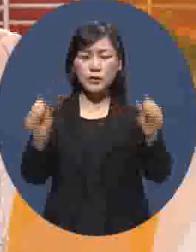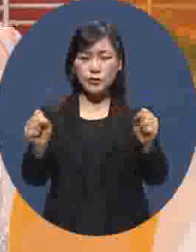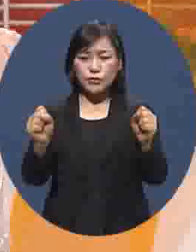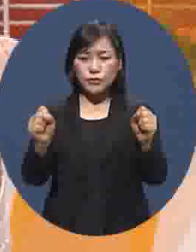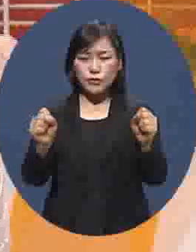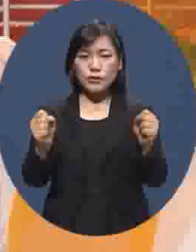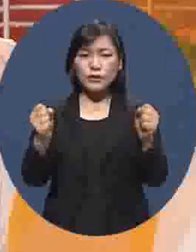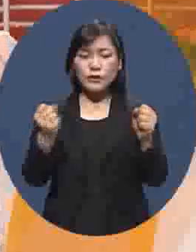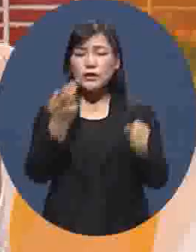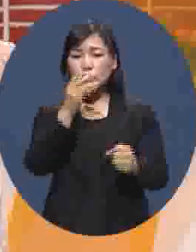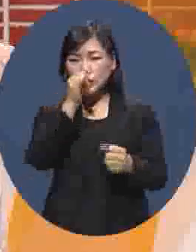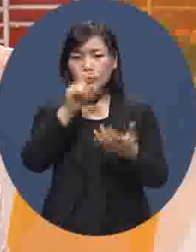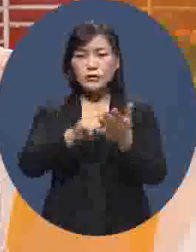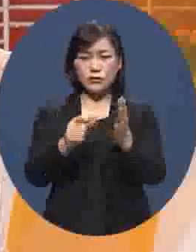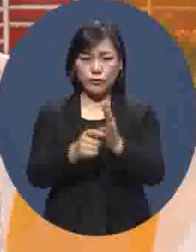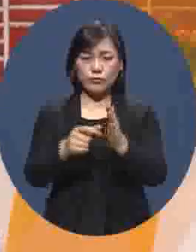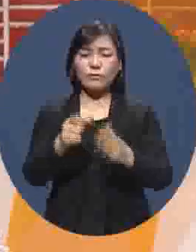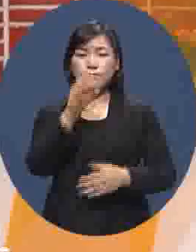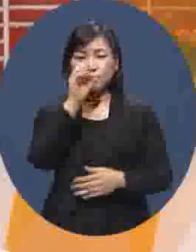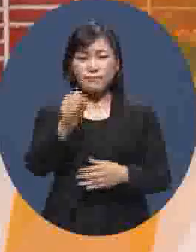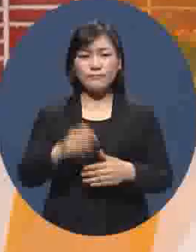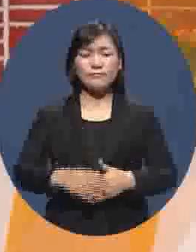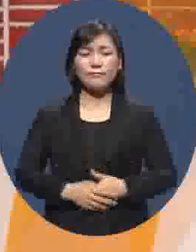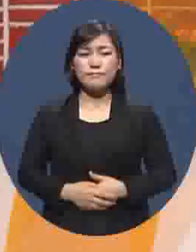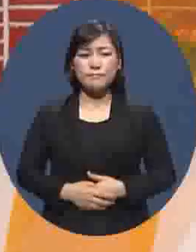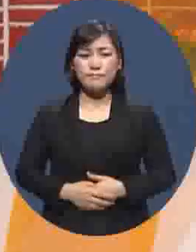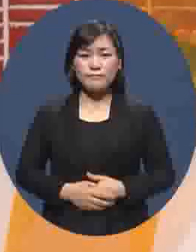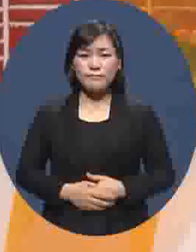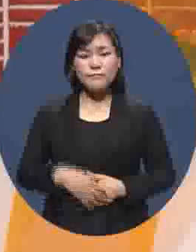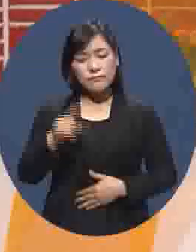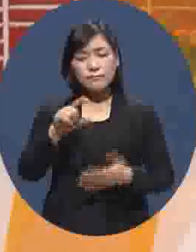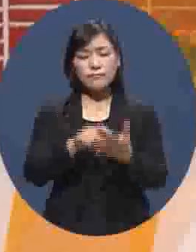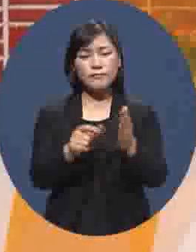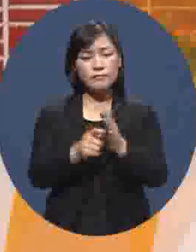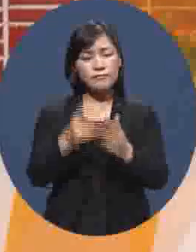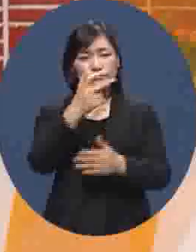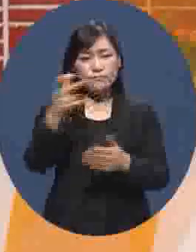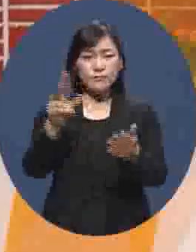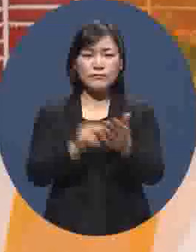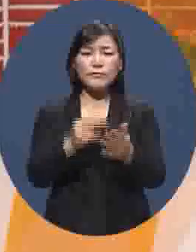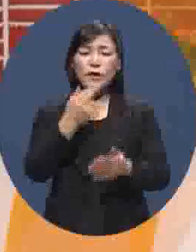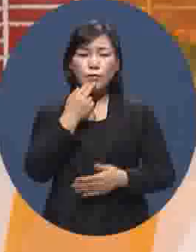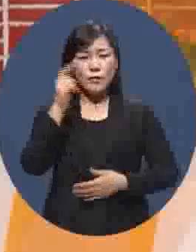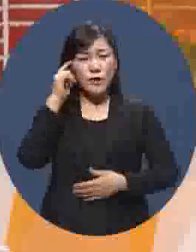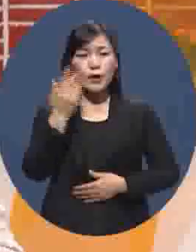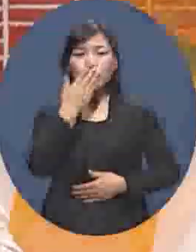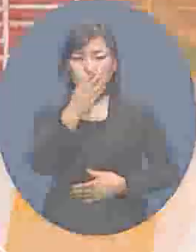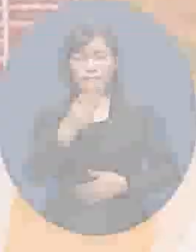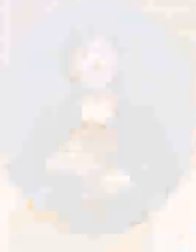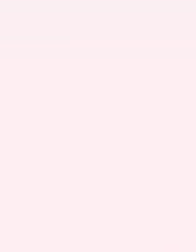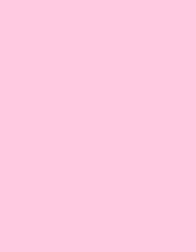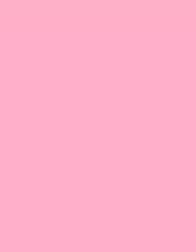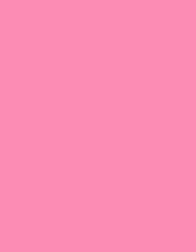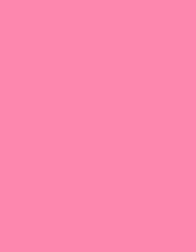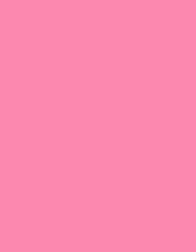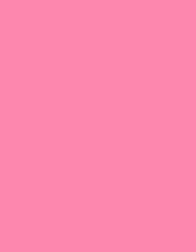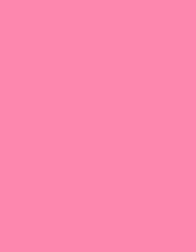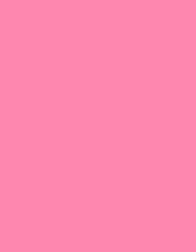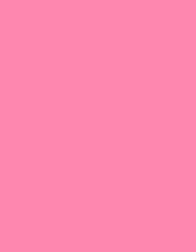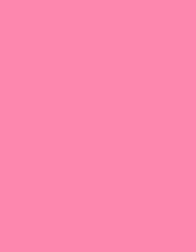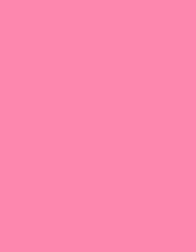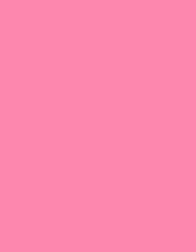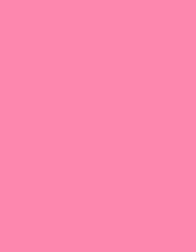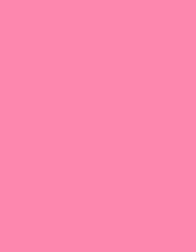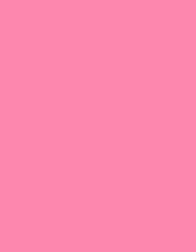이렇게 있을 수 있었으면은 네. 그렇게 할 수 있으면 아, 그 크게는 문제가 없구나라고 생각할 수 있을 것 같습니다.